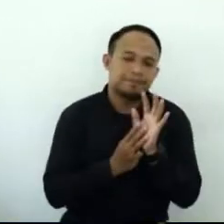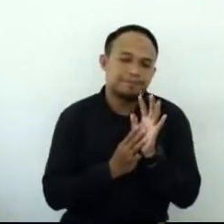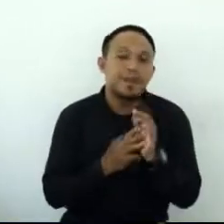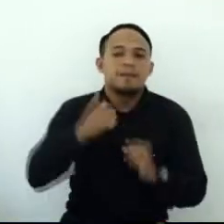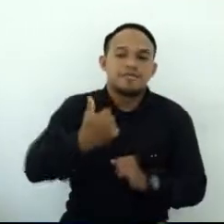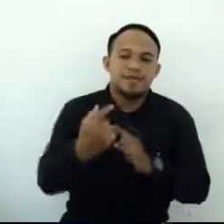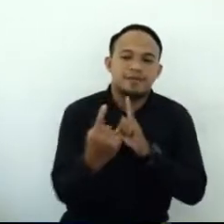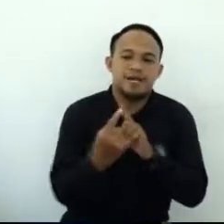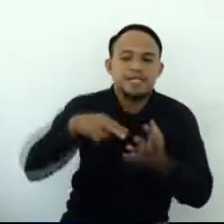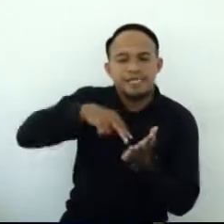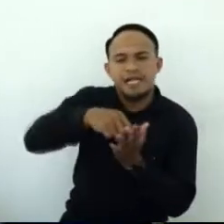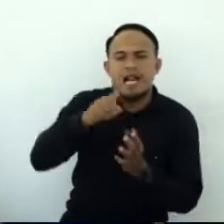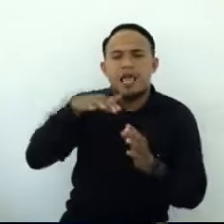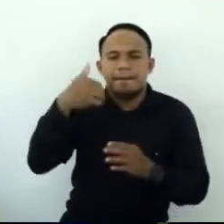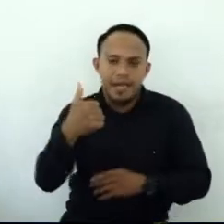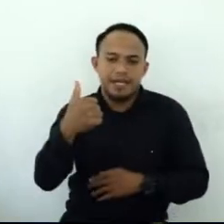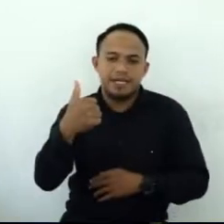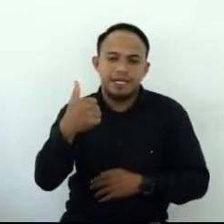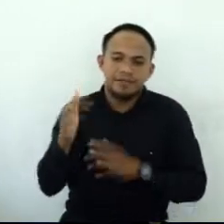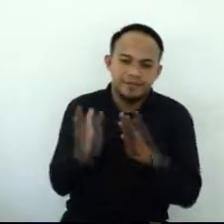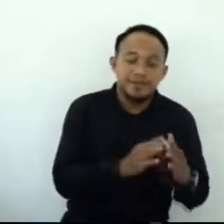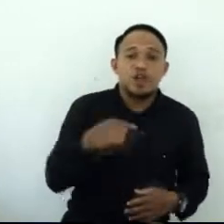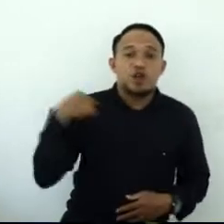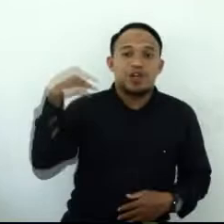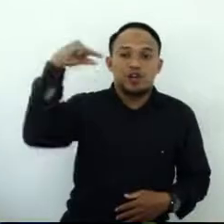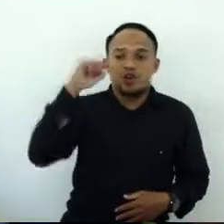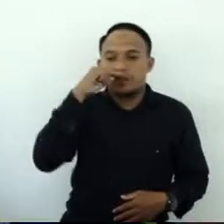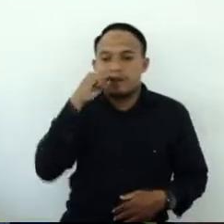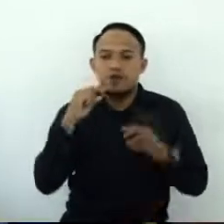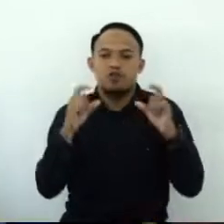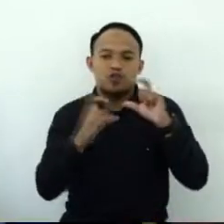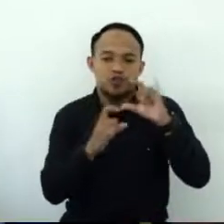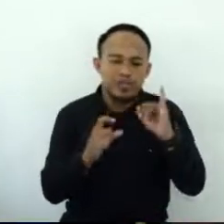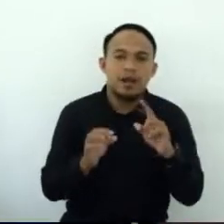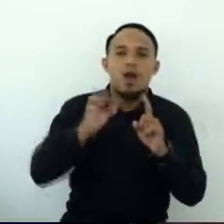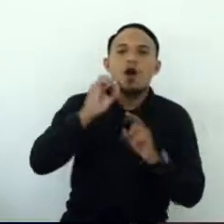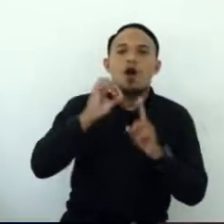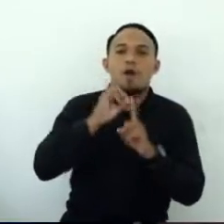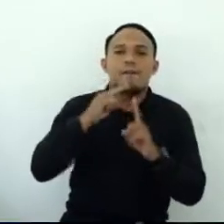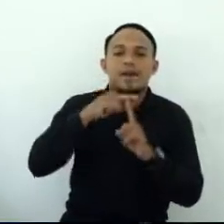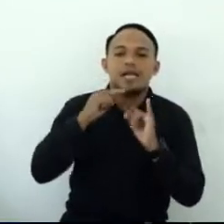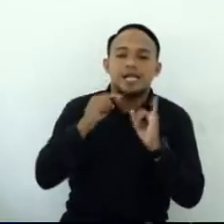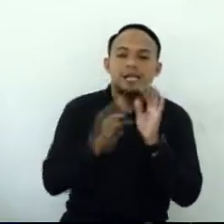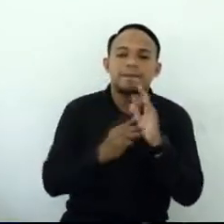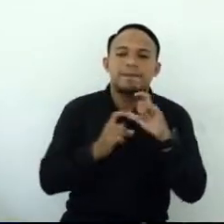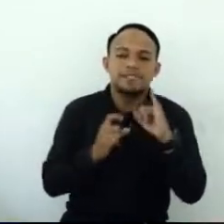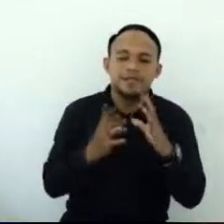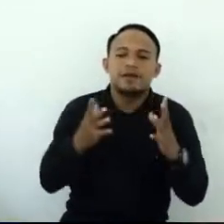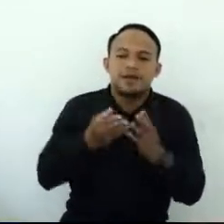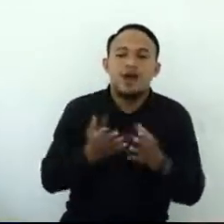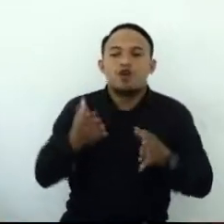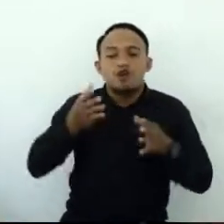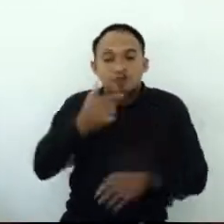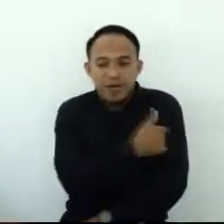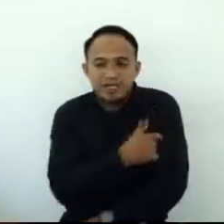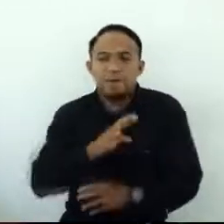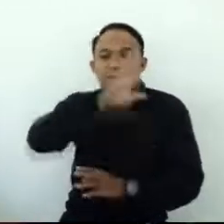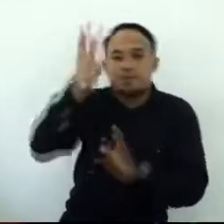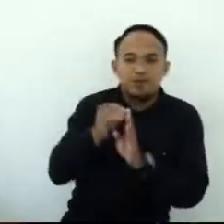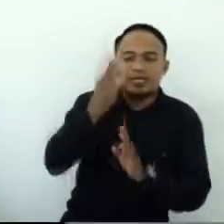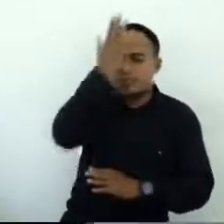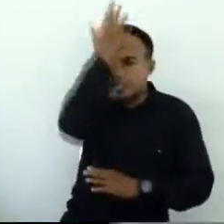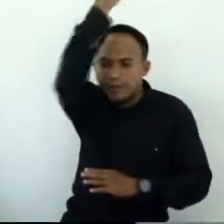baik Gubernur Rusli optimis jika vaksinasi Provinsi Gorontalo bisa terus dimaksimalkan otomatis